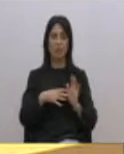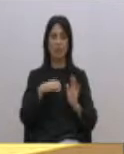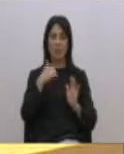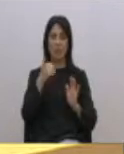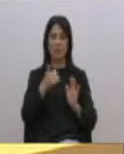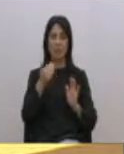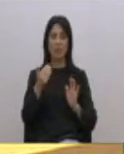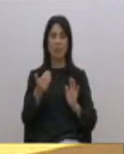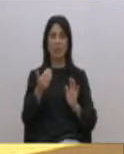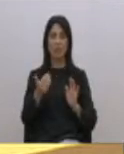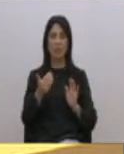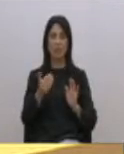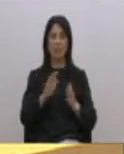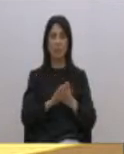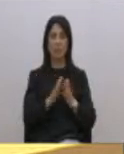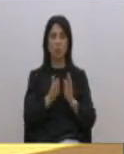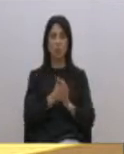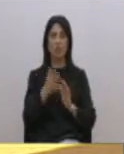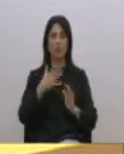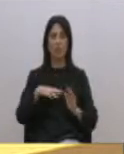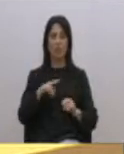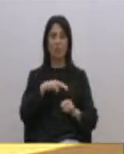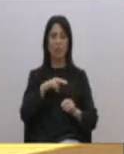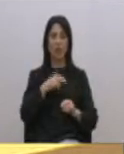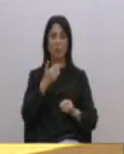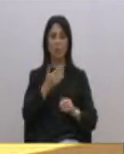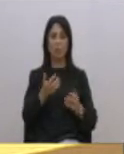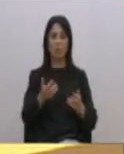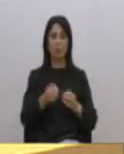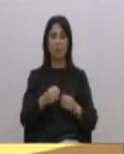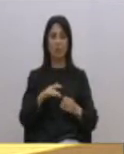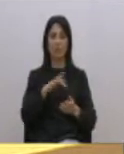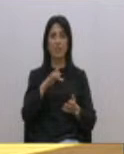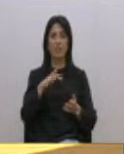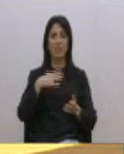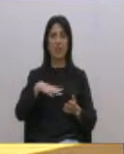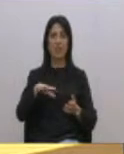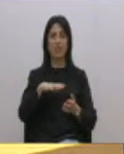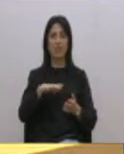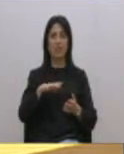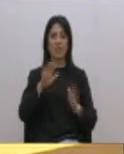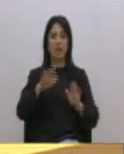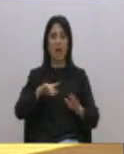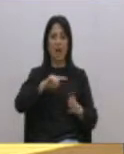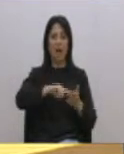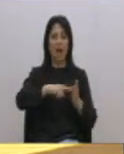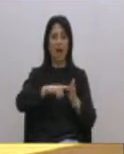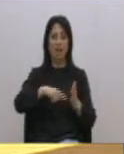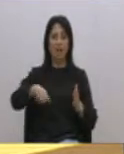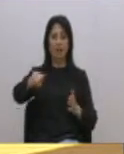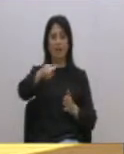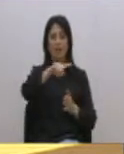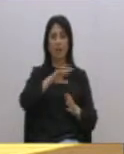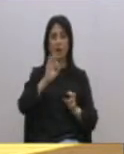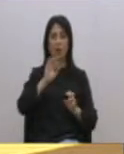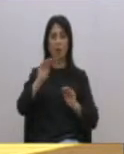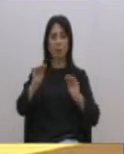1999 წლის მდგომარეობით საქართველოს პარლამენტის მიერ მიღებული საქართველოს ადგილწარმოშობისა და გეოგრაფიული